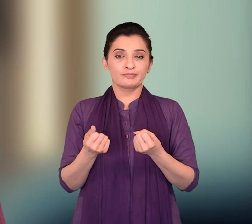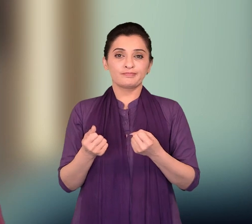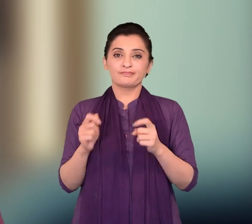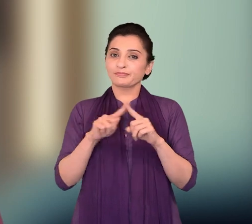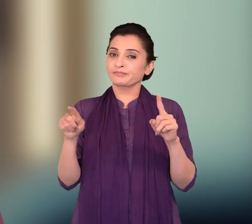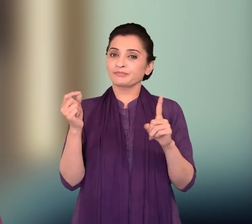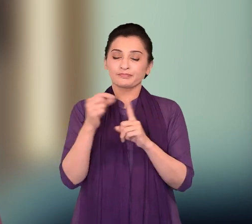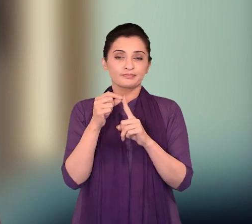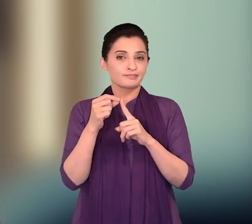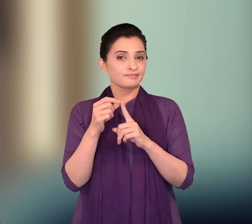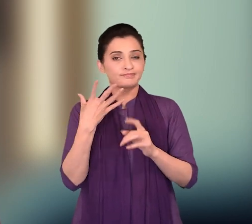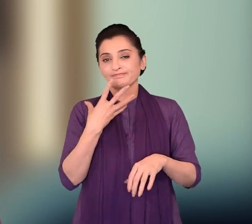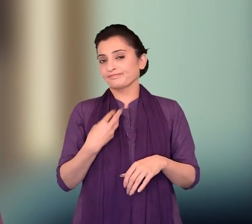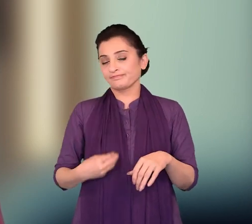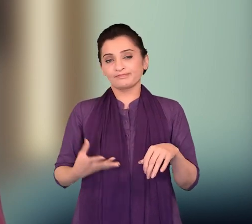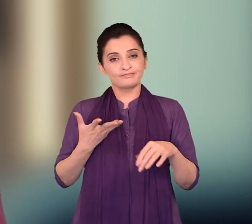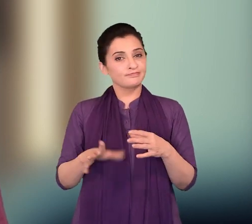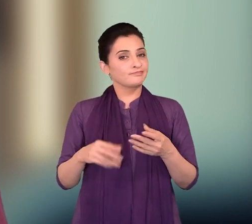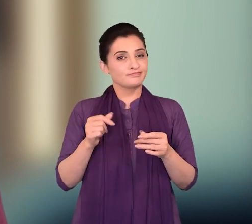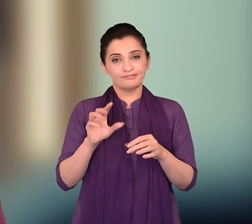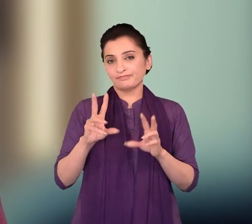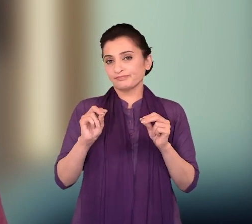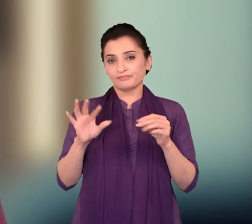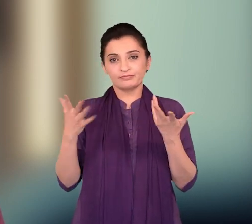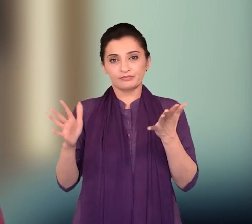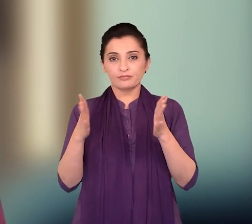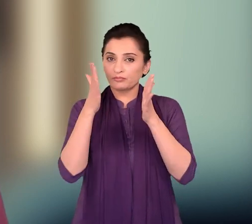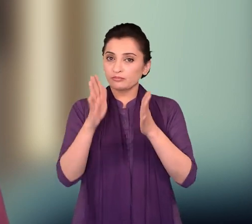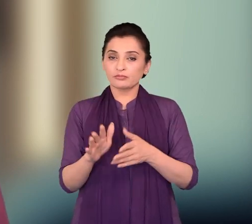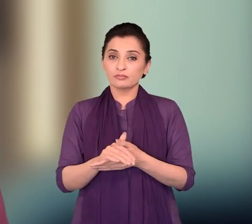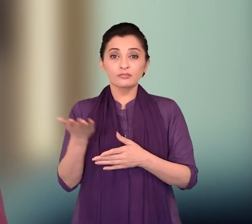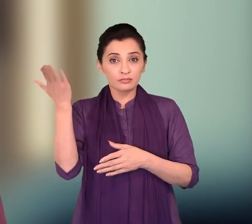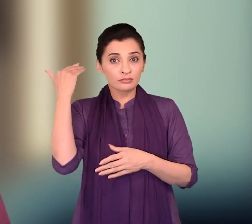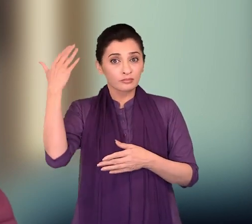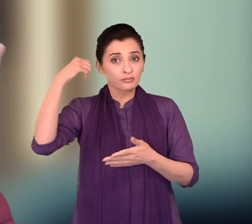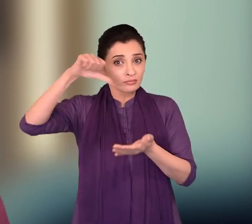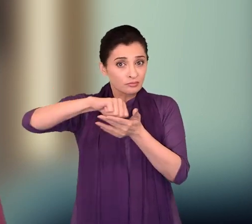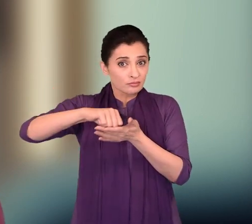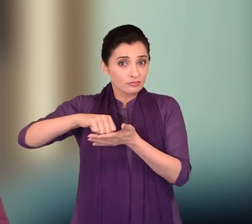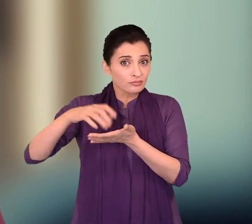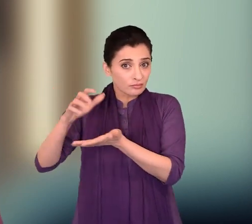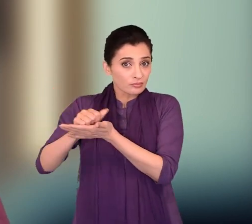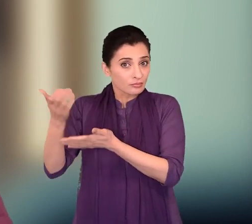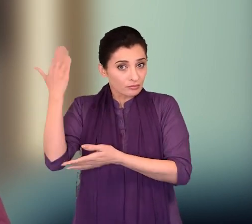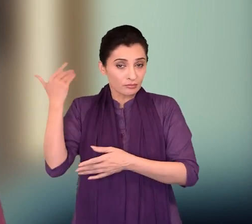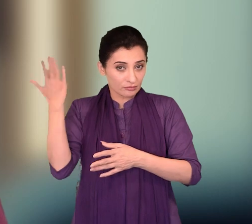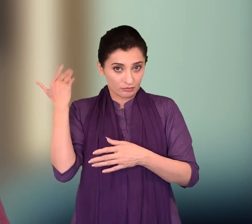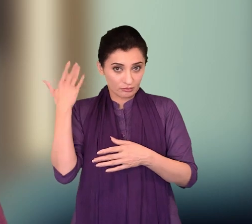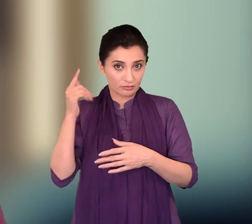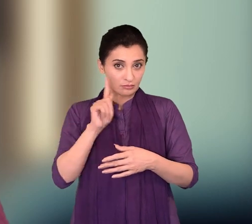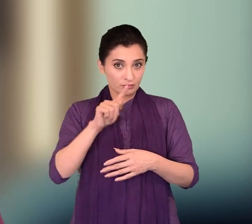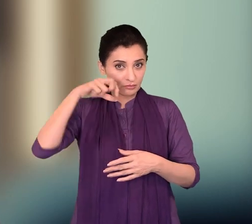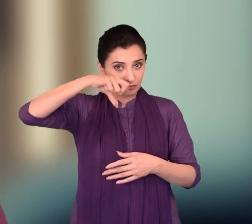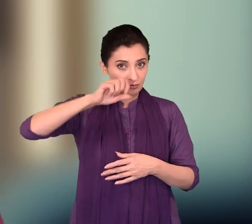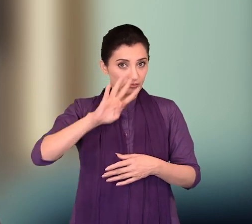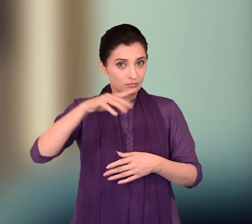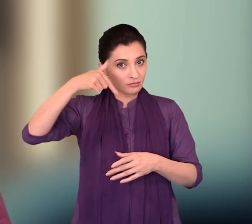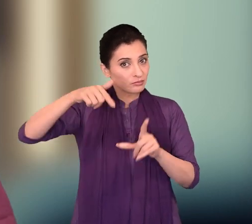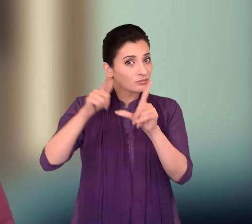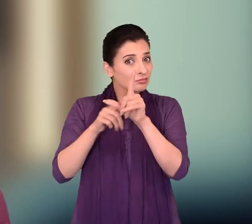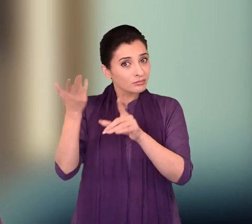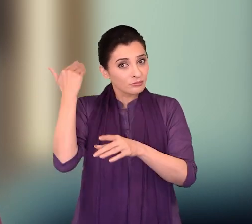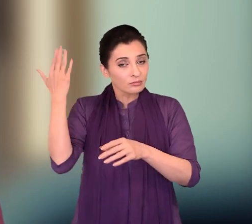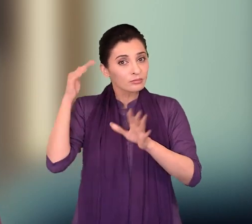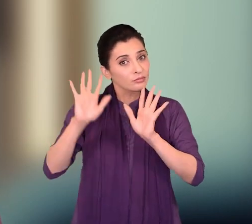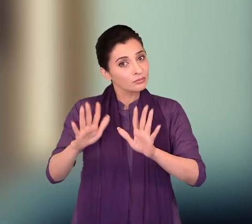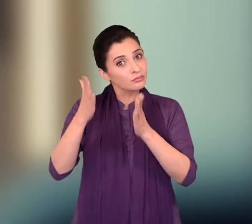ہے. بٹ انفارچونیٹلی پاکستان میں ایسا نہیں ہے. یہاں پہ پرانے زمانے میں جب تک انگریزوں کا انفلوئنس تھوڑا سا رہ گیا تھا 50s and 60s تک,